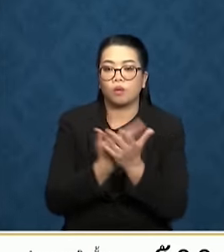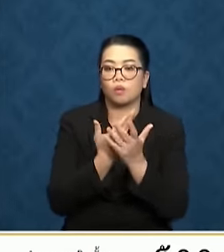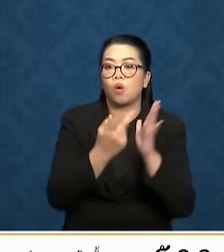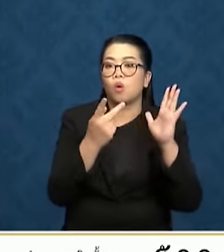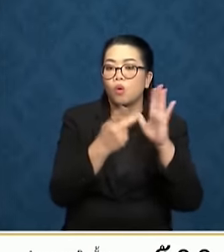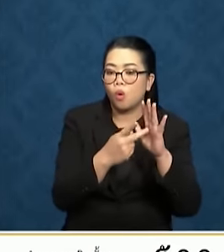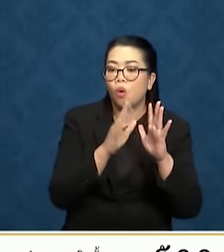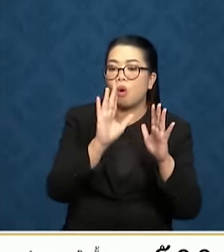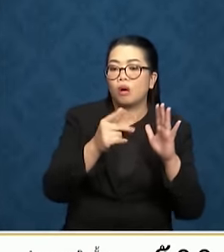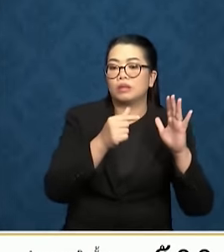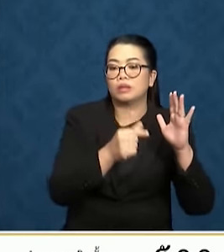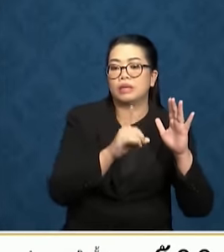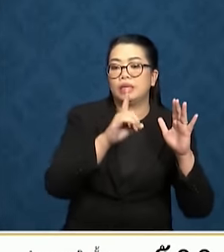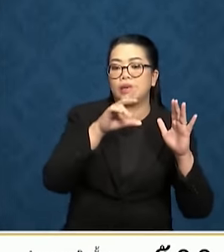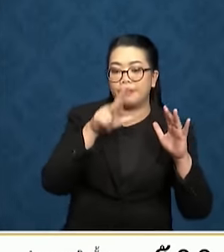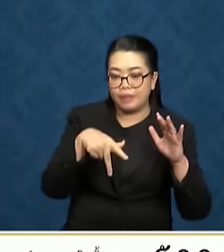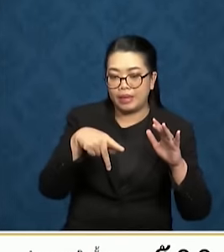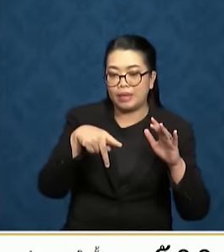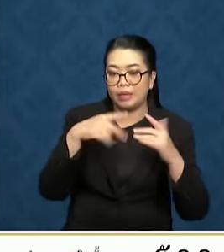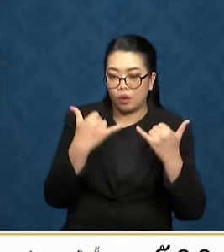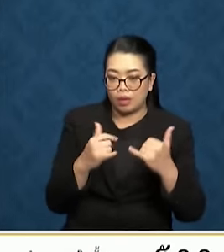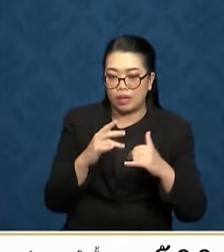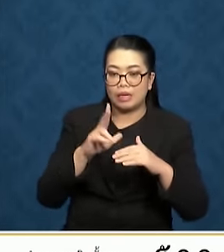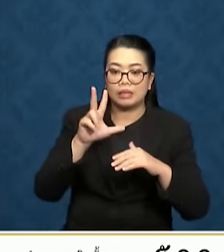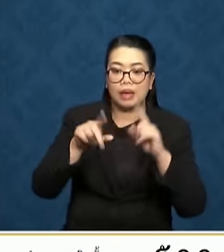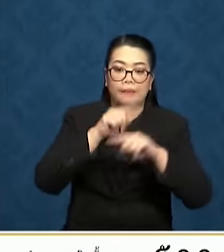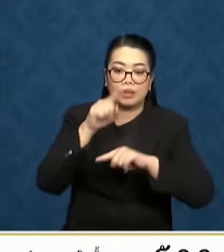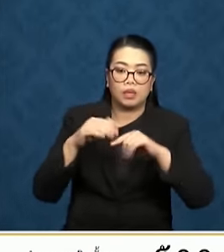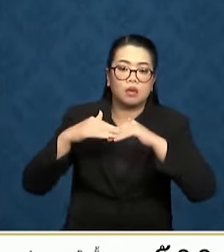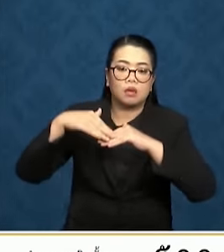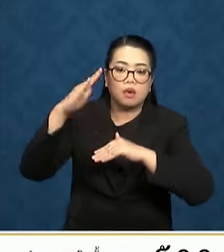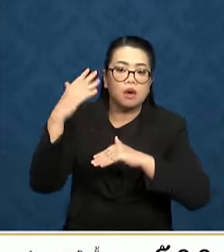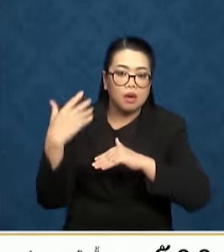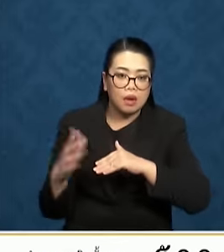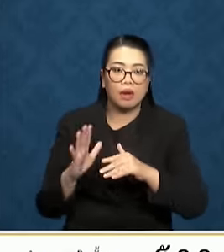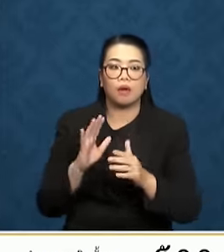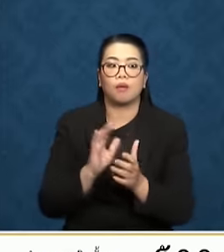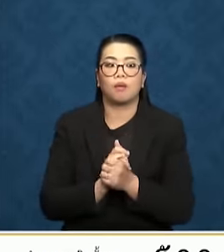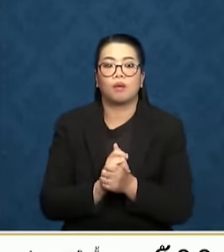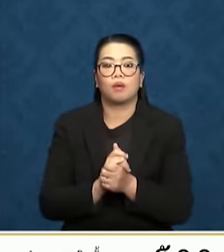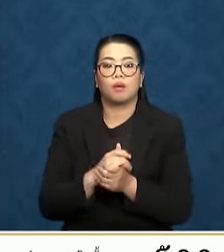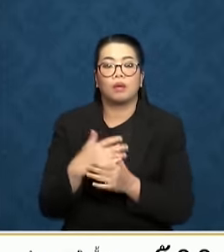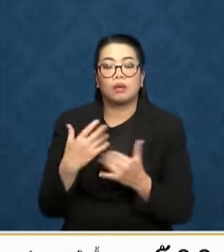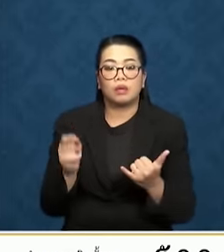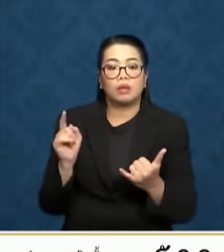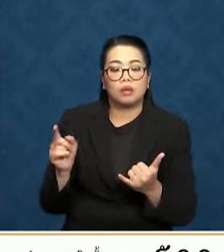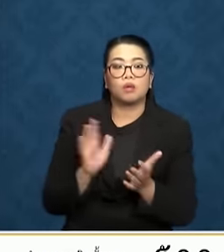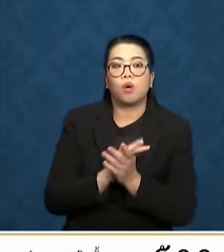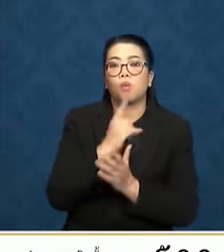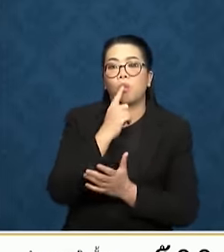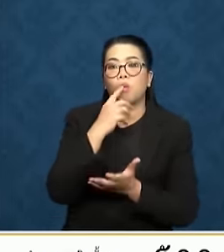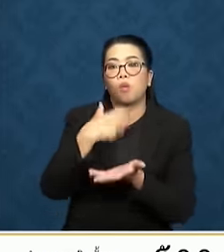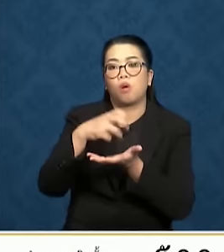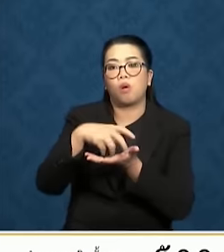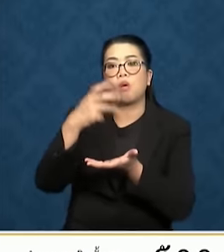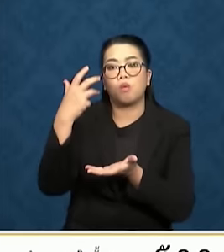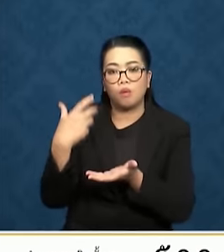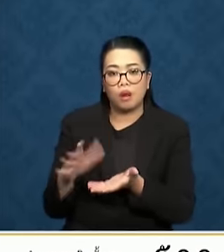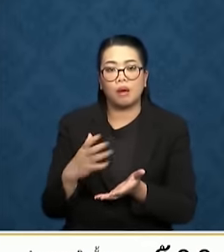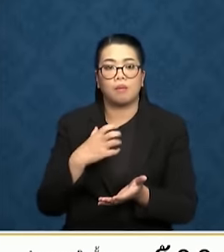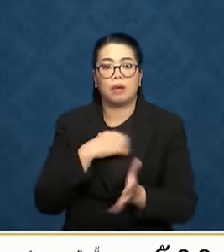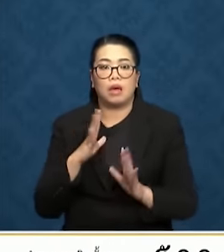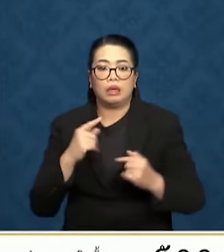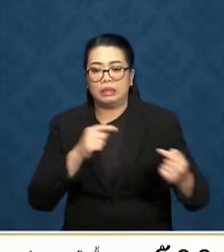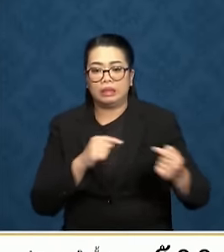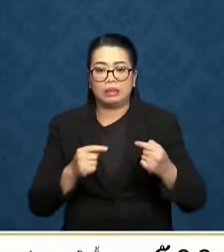GDPที่เกิน 3%อย่างที่เ่อไม่ว่าจะเป็นหลักสากลต่างประเทศอย่าง EUได้พูดเอาไว้อันนี้ไม่ได้ต้องการที่จะมา